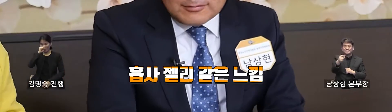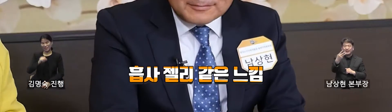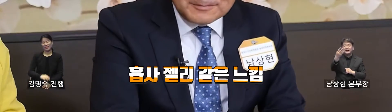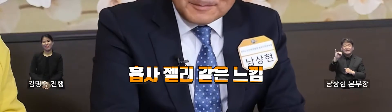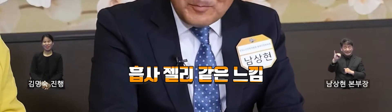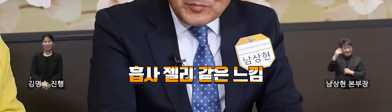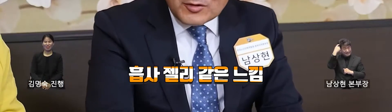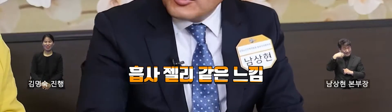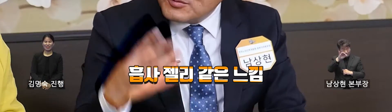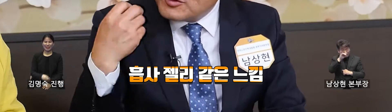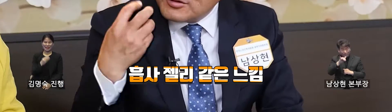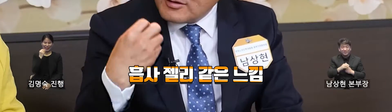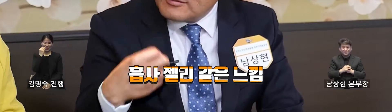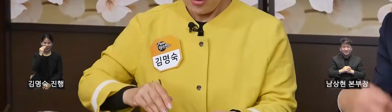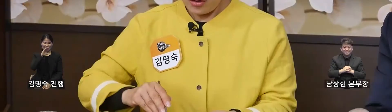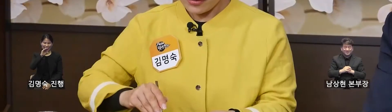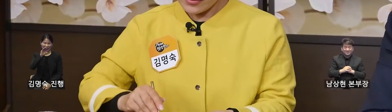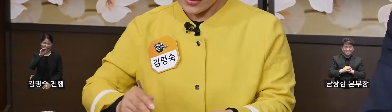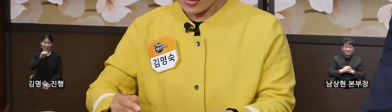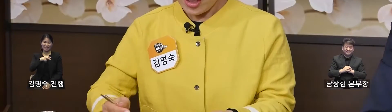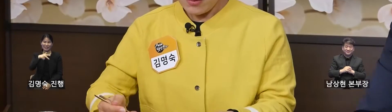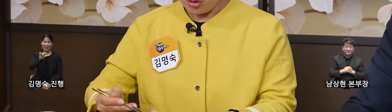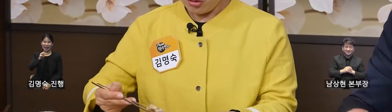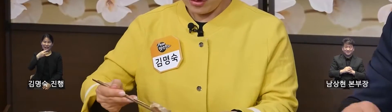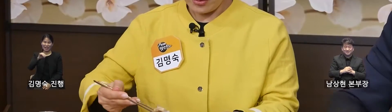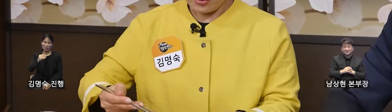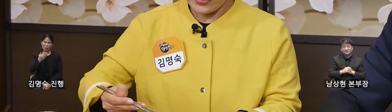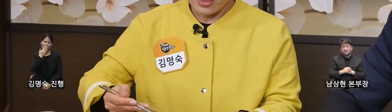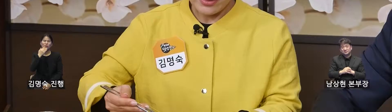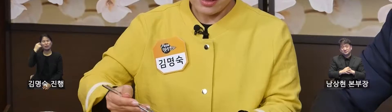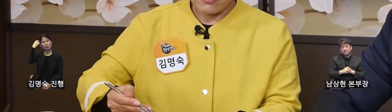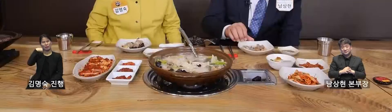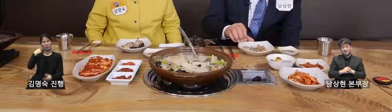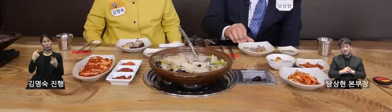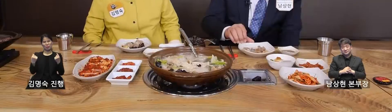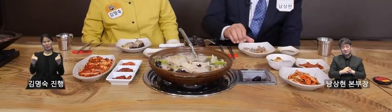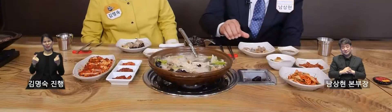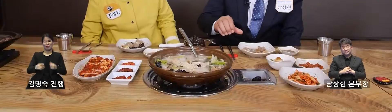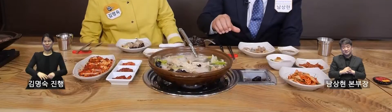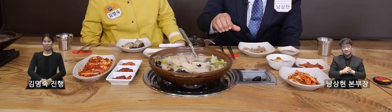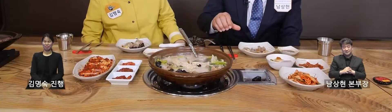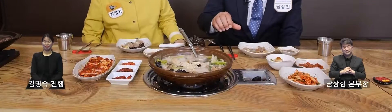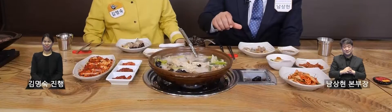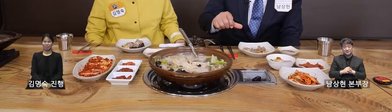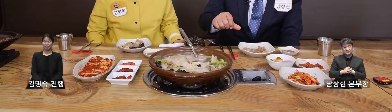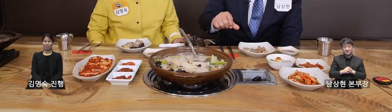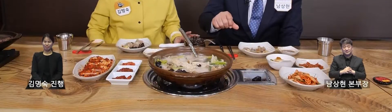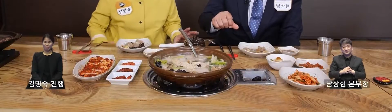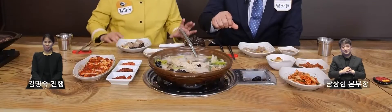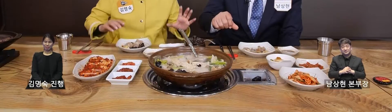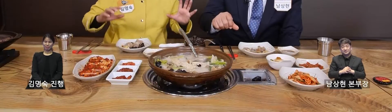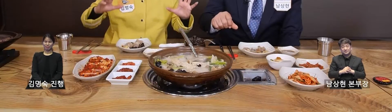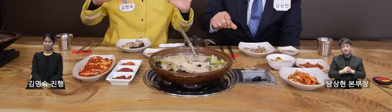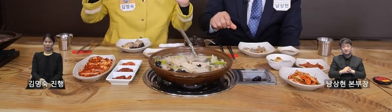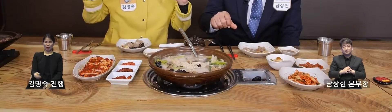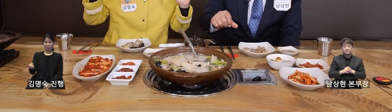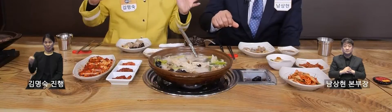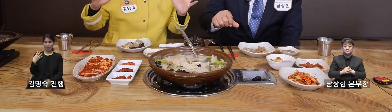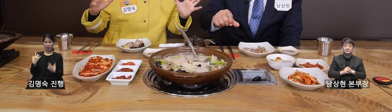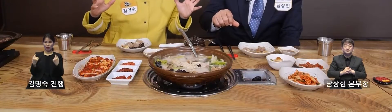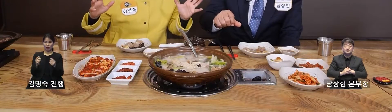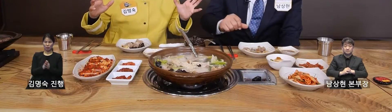맛도. 느낌이 그래요. 네. 젤리 먹는 것 같아요. 젤리. 자, 그런데 아까 말씀하신